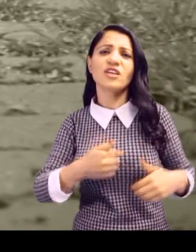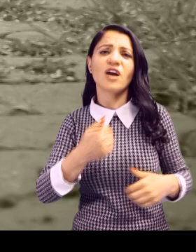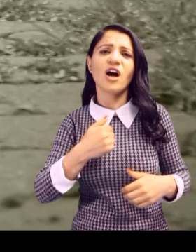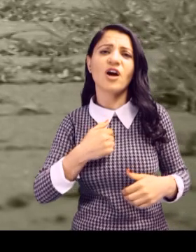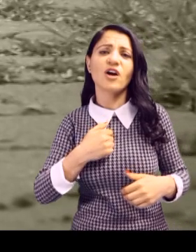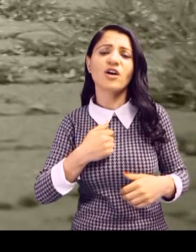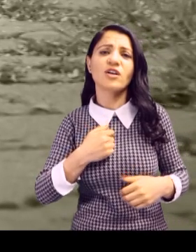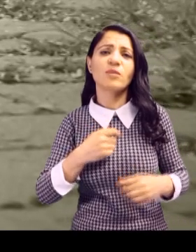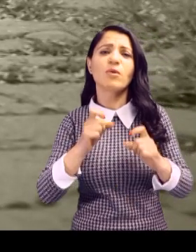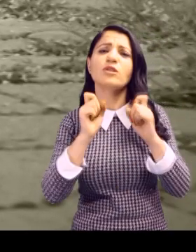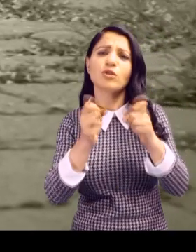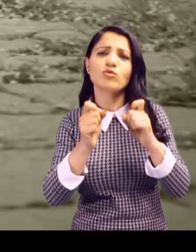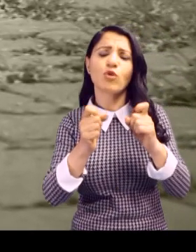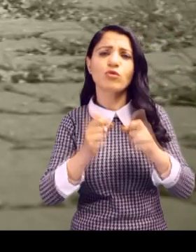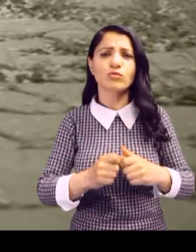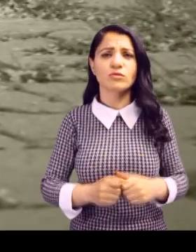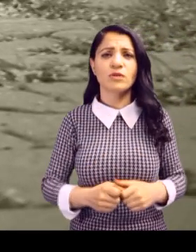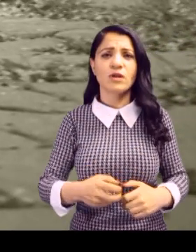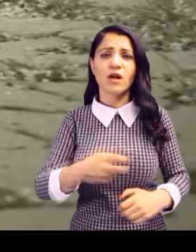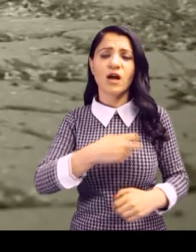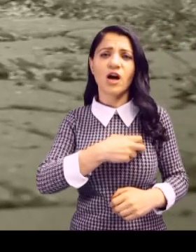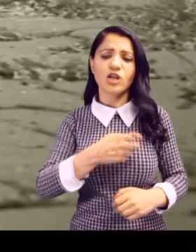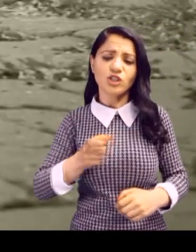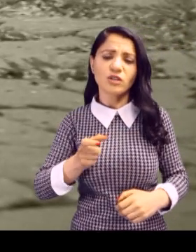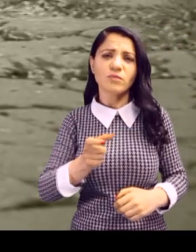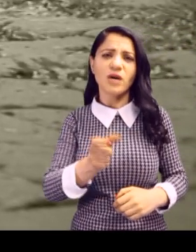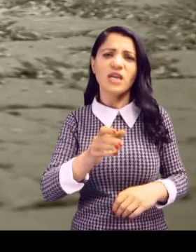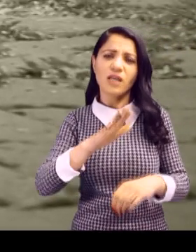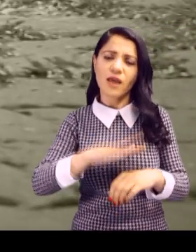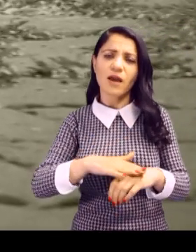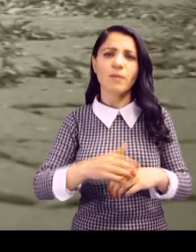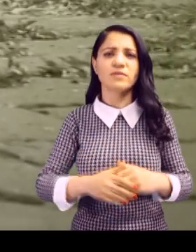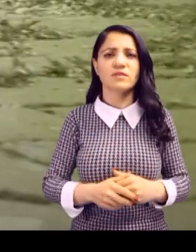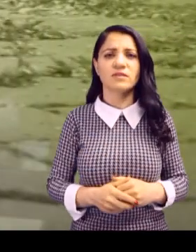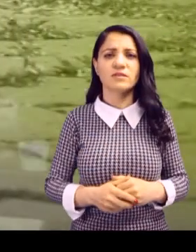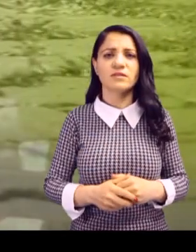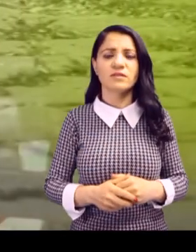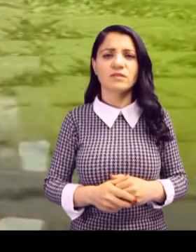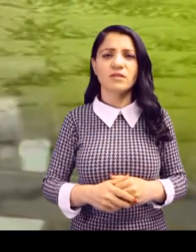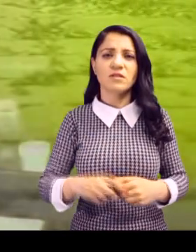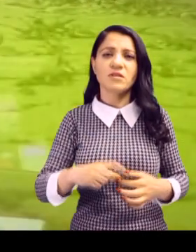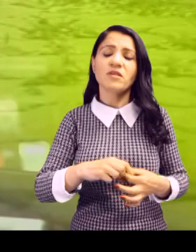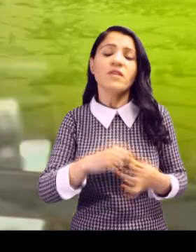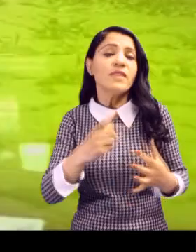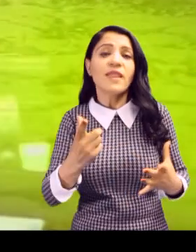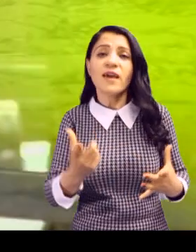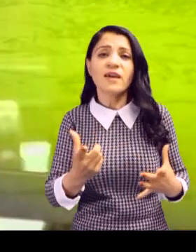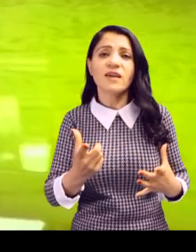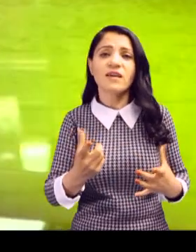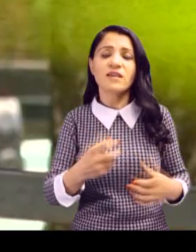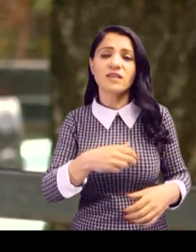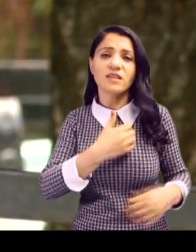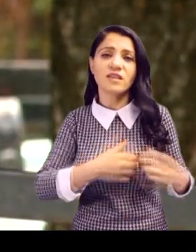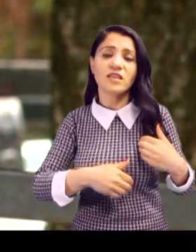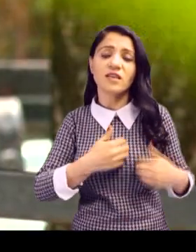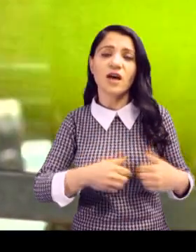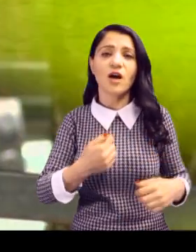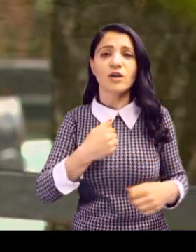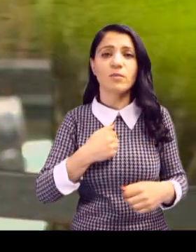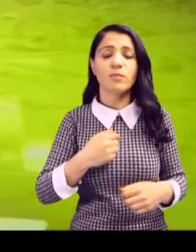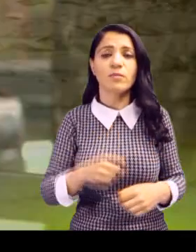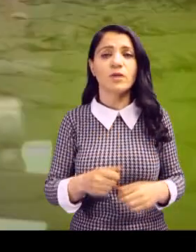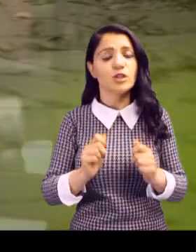Neydi yar bana kastın, aşkıma hile kattın. Neydi yar bana